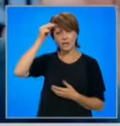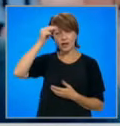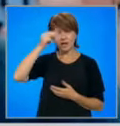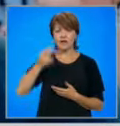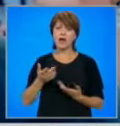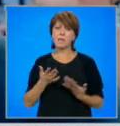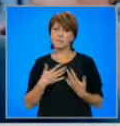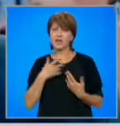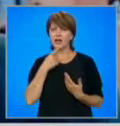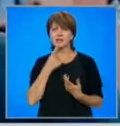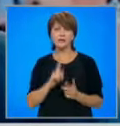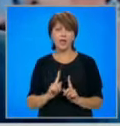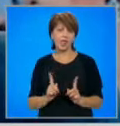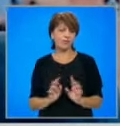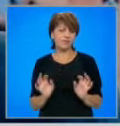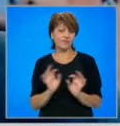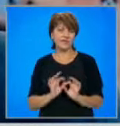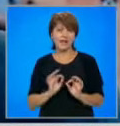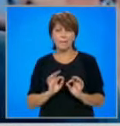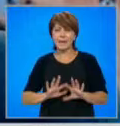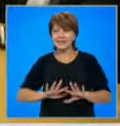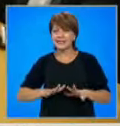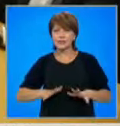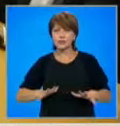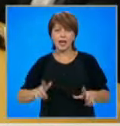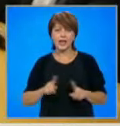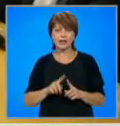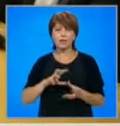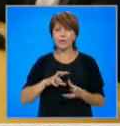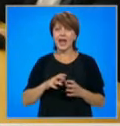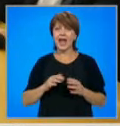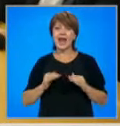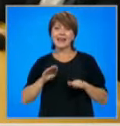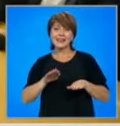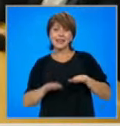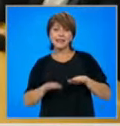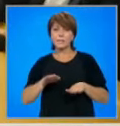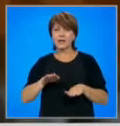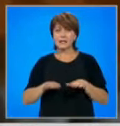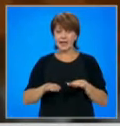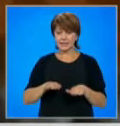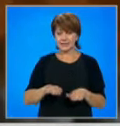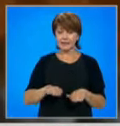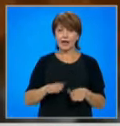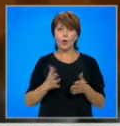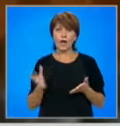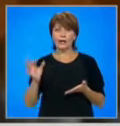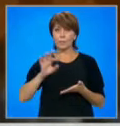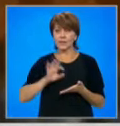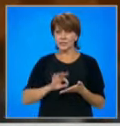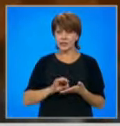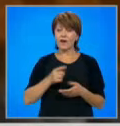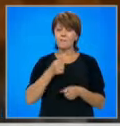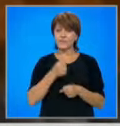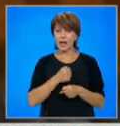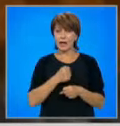че сме абсолютно несъстоятелни като политици. Дестабилизацията, която настъпва според съпредседателя на Демократична България, работи в